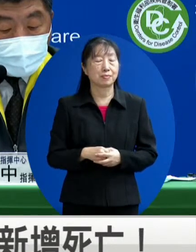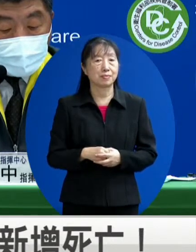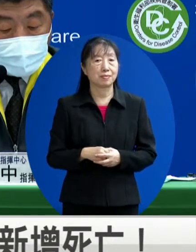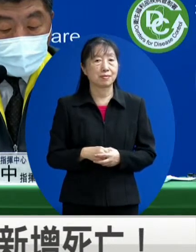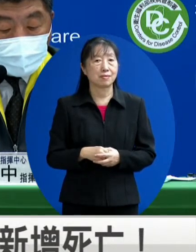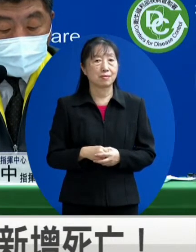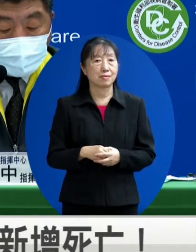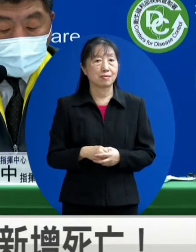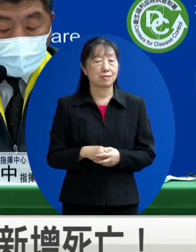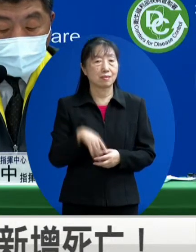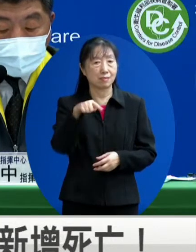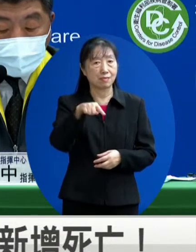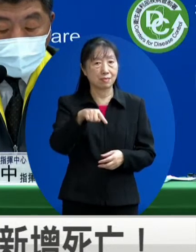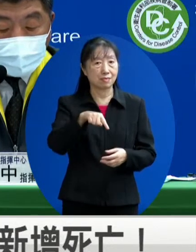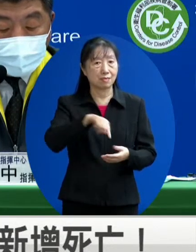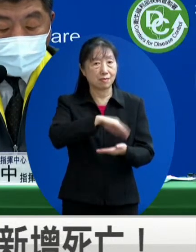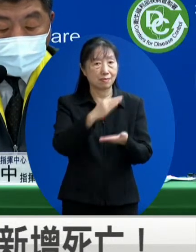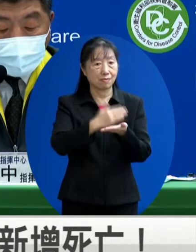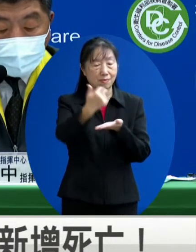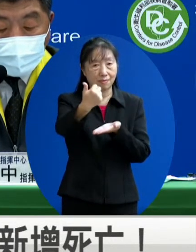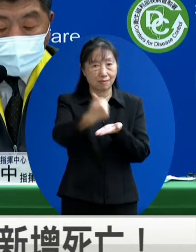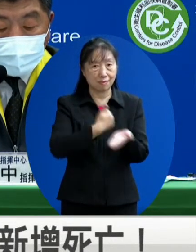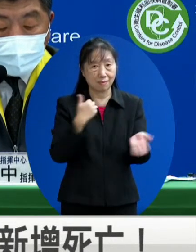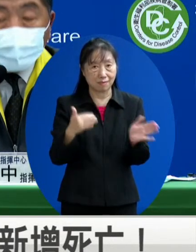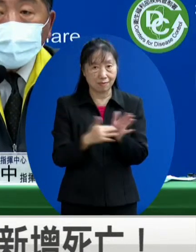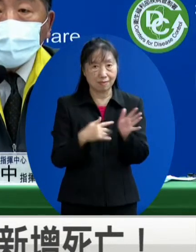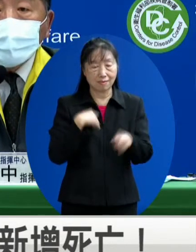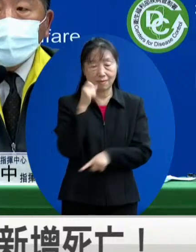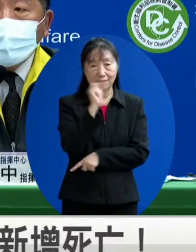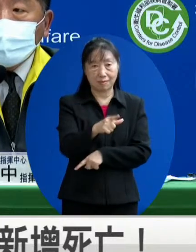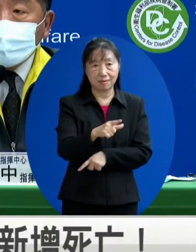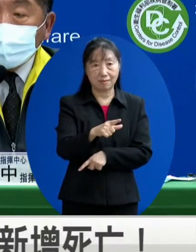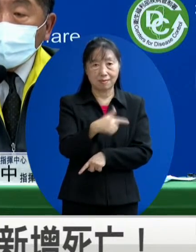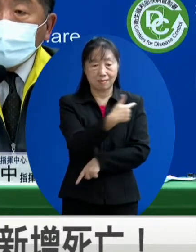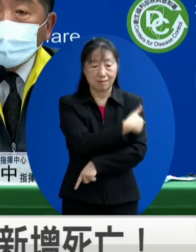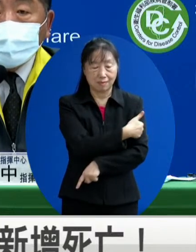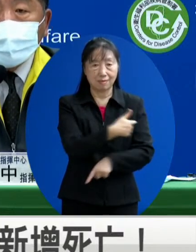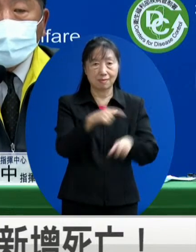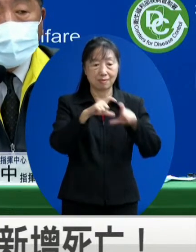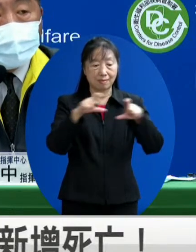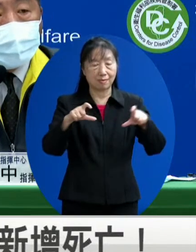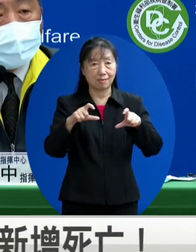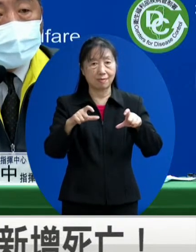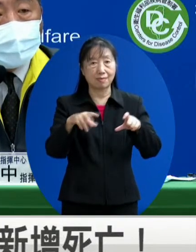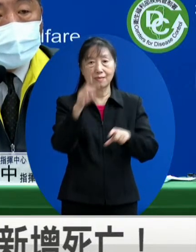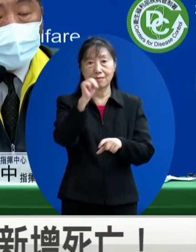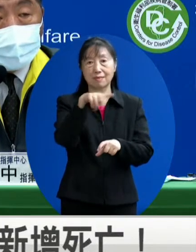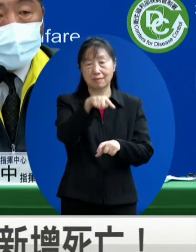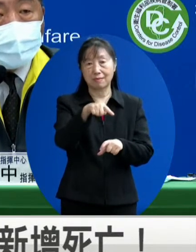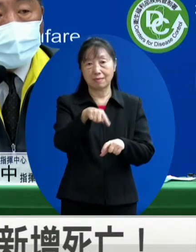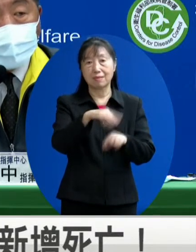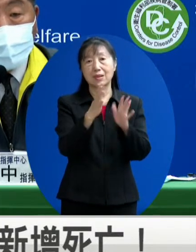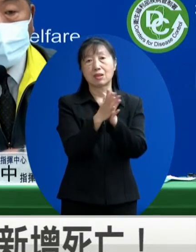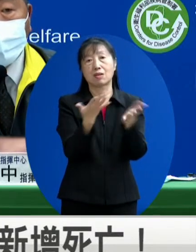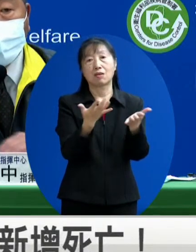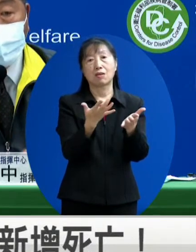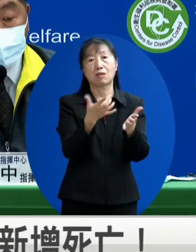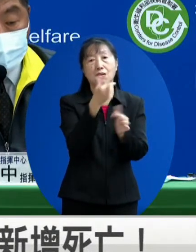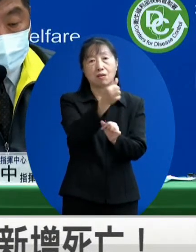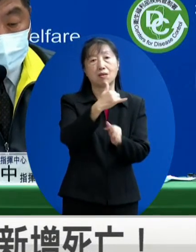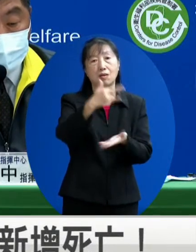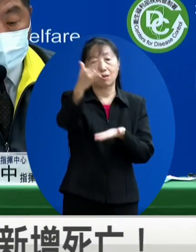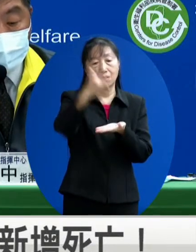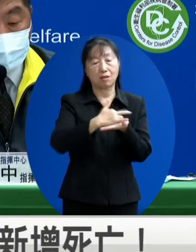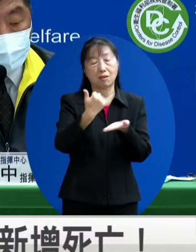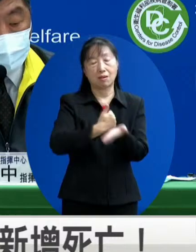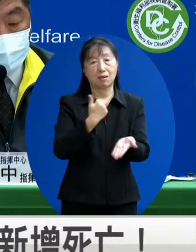这一批总共来了之后，我们采购的疫苗，采购的 Moderna 疫苗算是全数的到货哈，